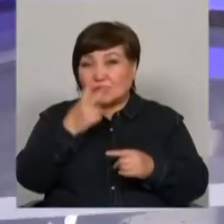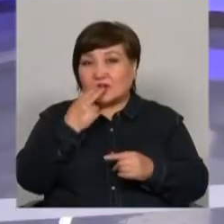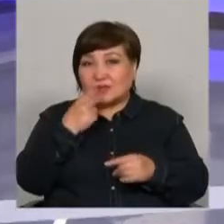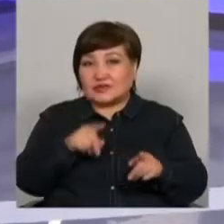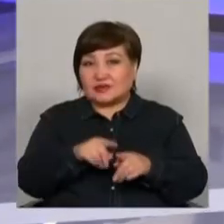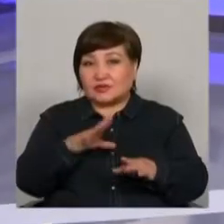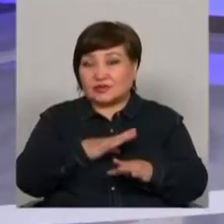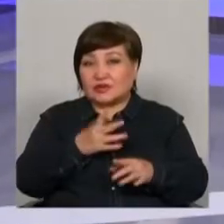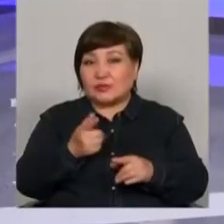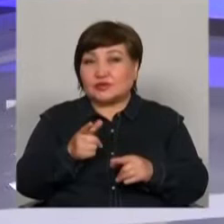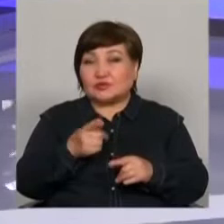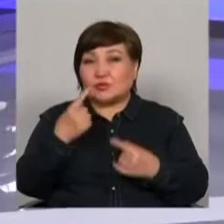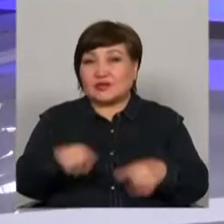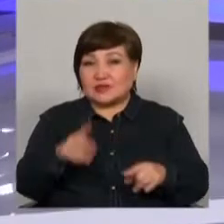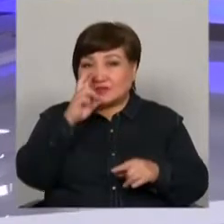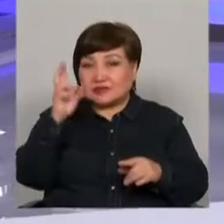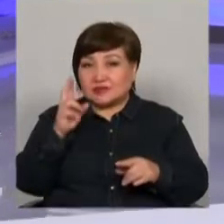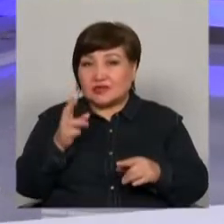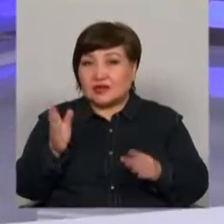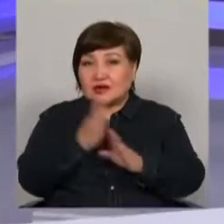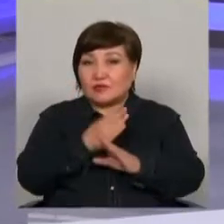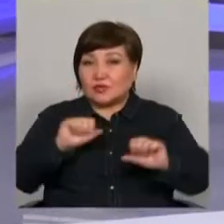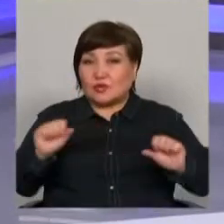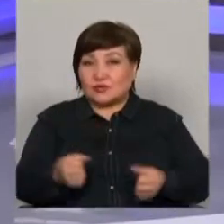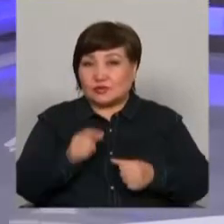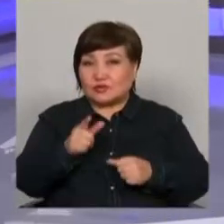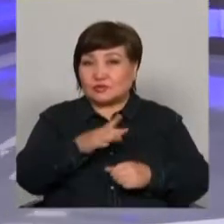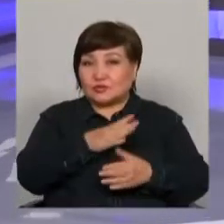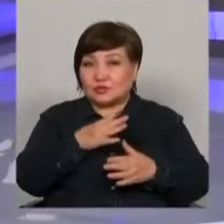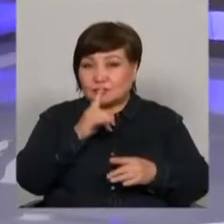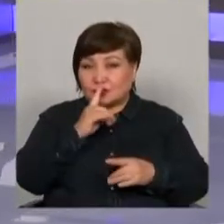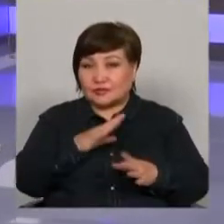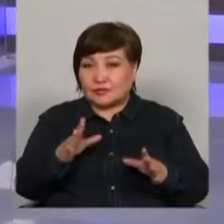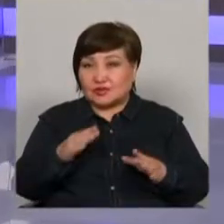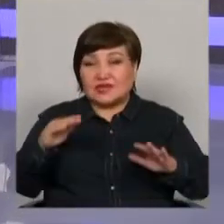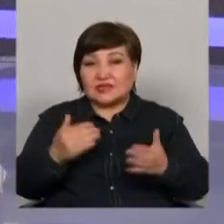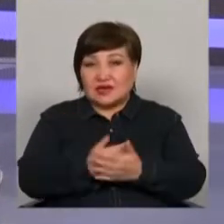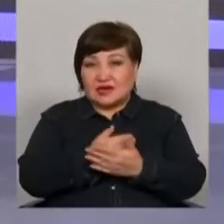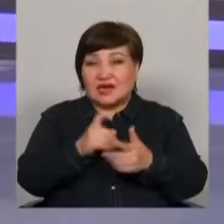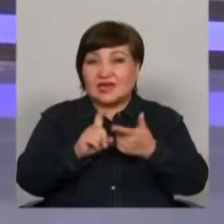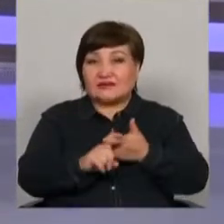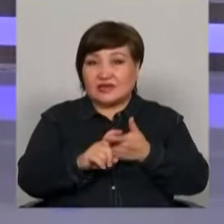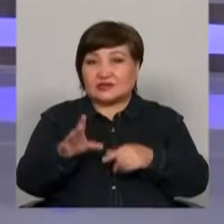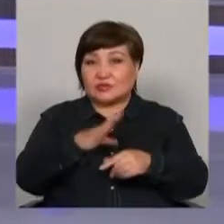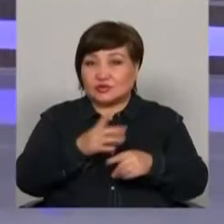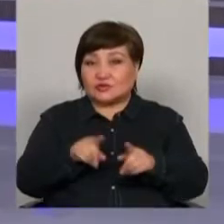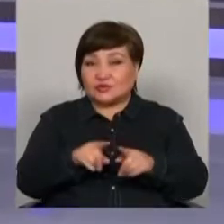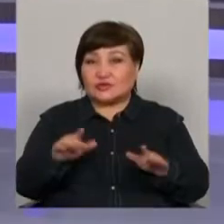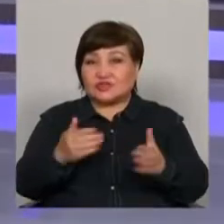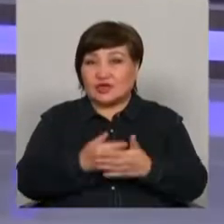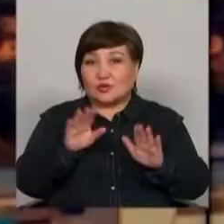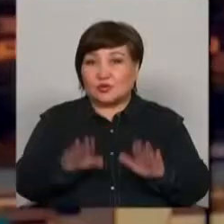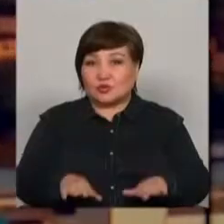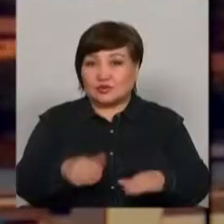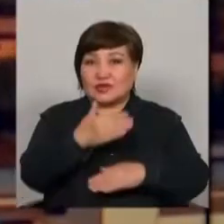болады, күн салқындағанда болмайды ма деп. Бұл жаңа инфекция болған соң, бұл өзінің табиғаттың заңдылығына сәйкес, өзінің орнын, мекенін тауып